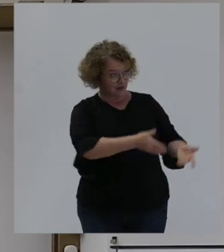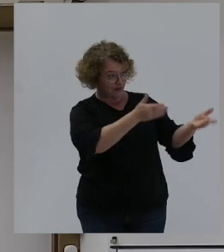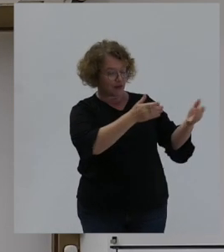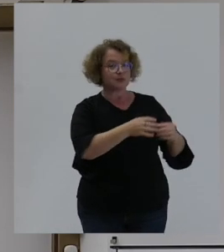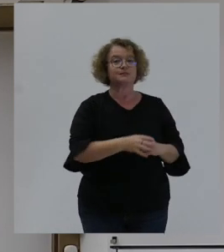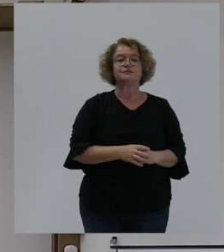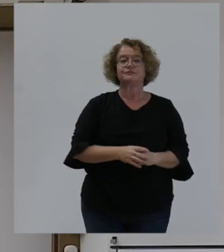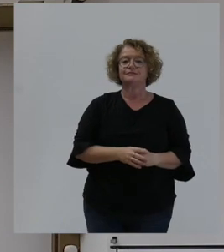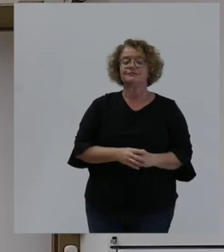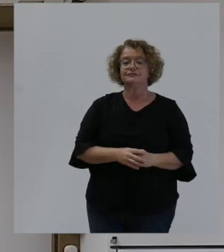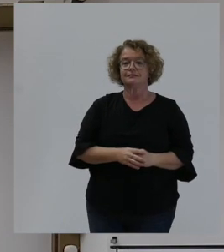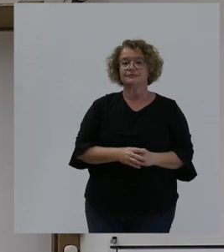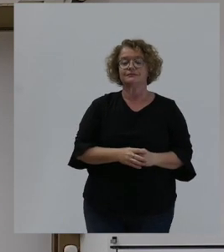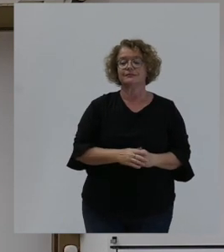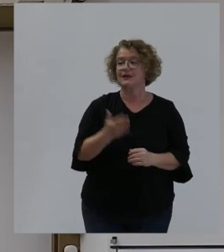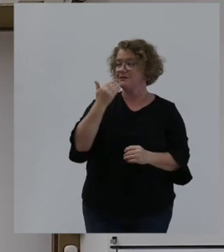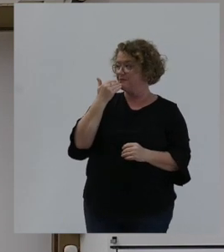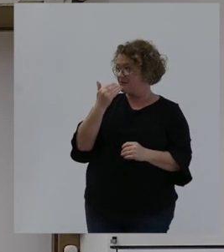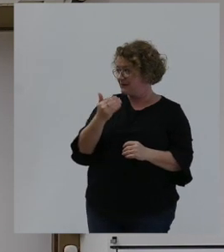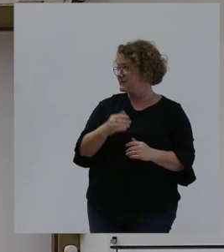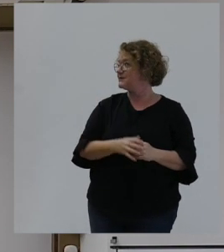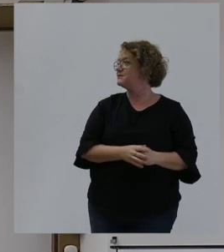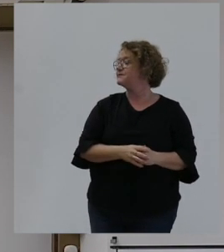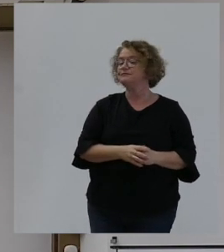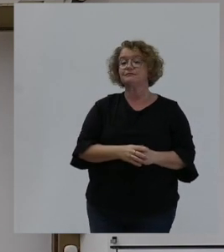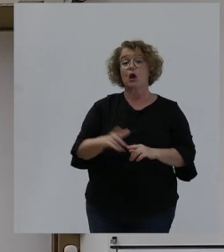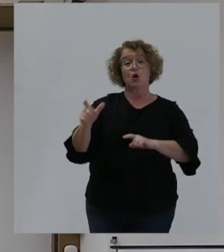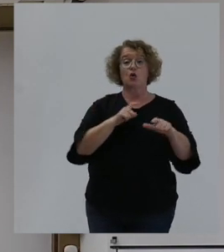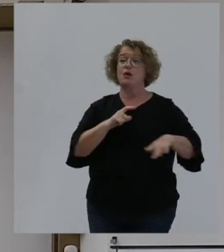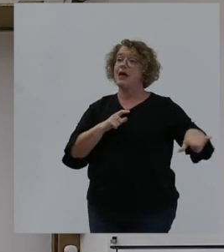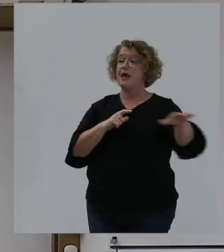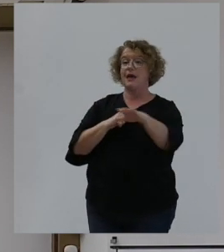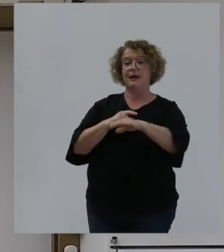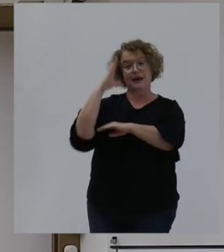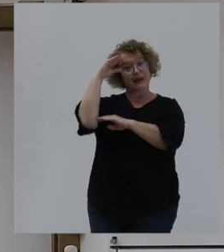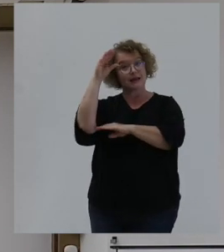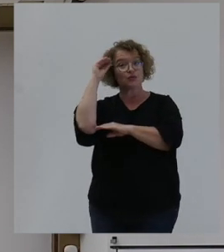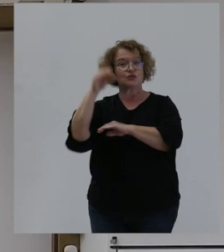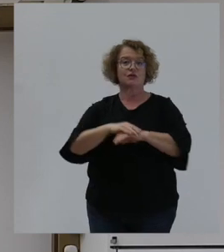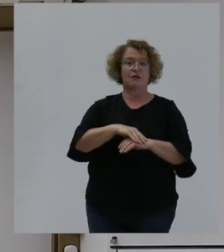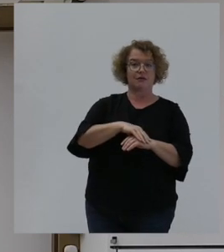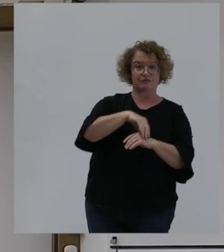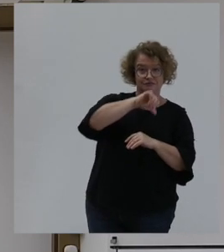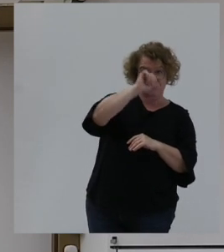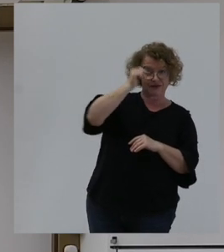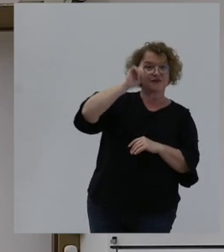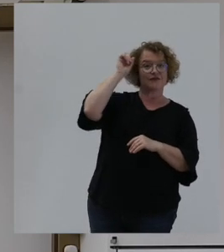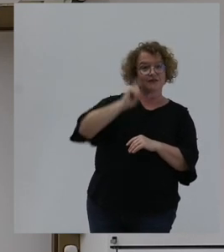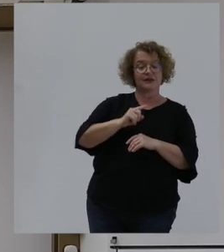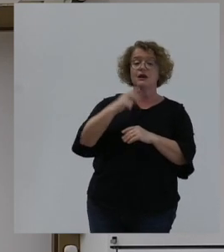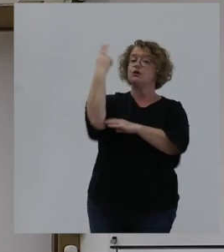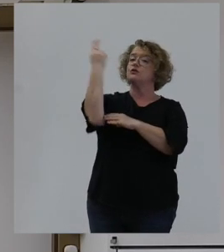pour vous. Merci. Chers collègues, chères étudiantes, chers étudiants, si dans la